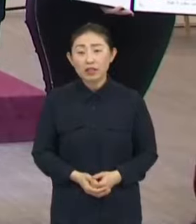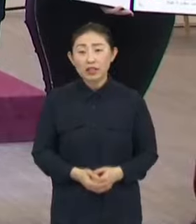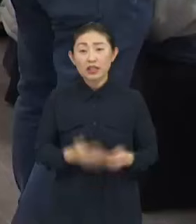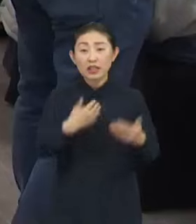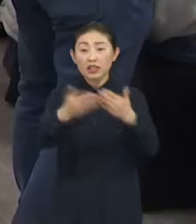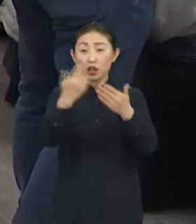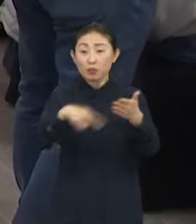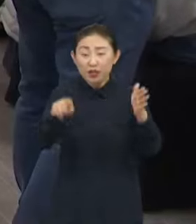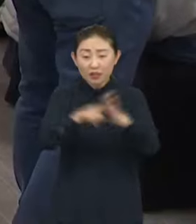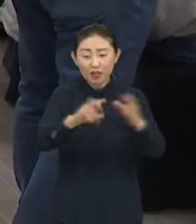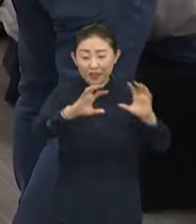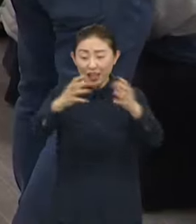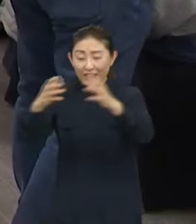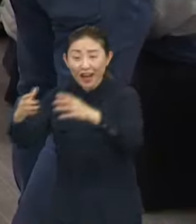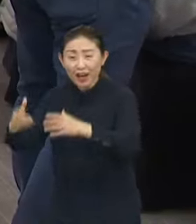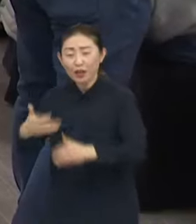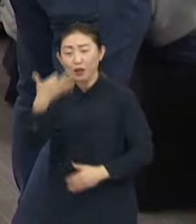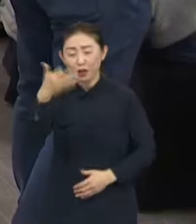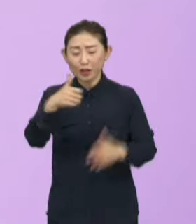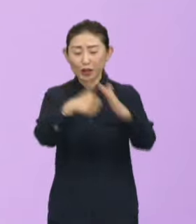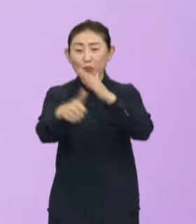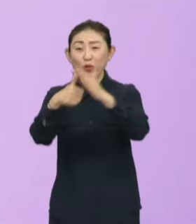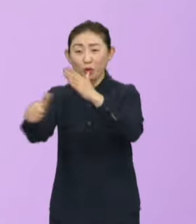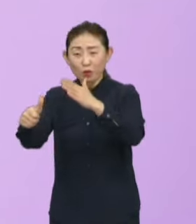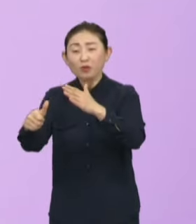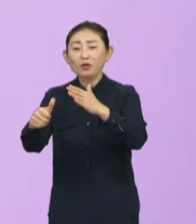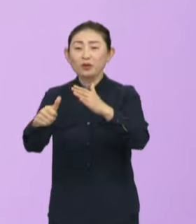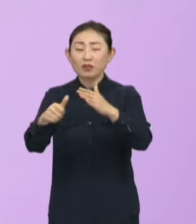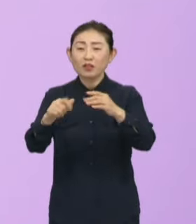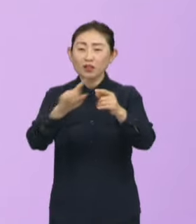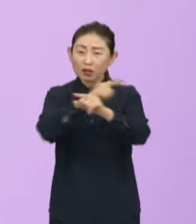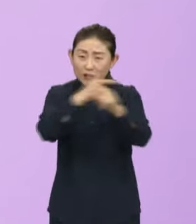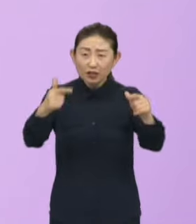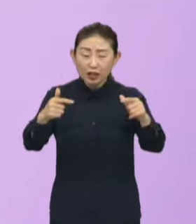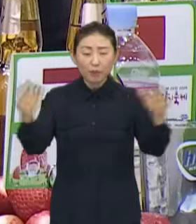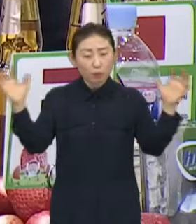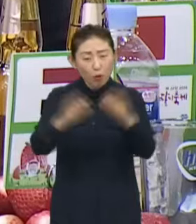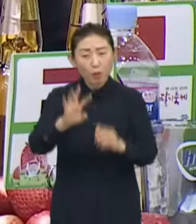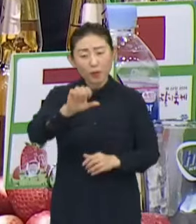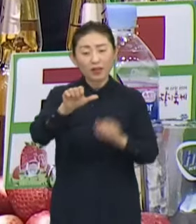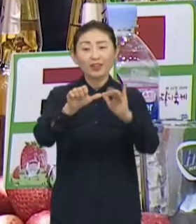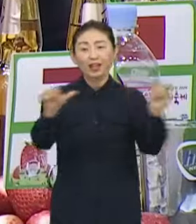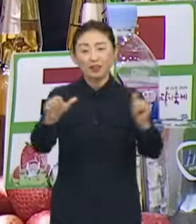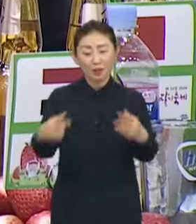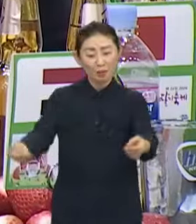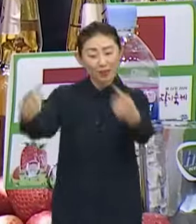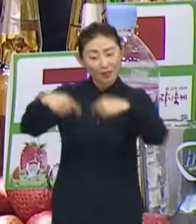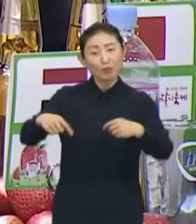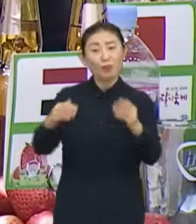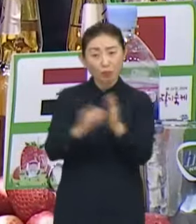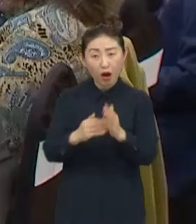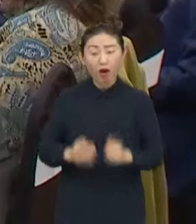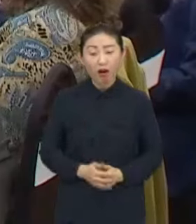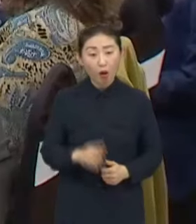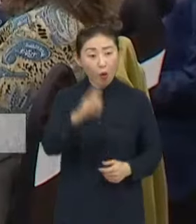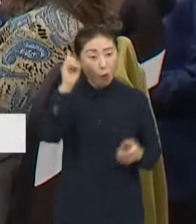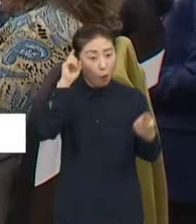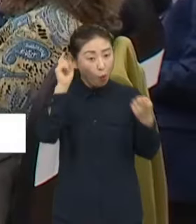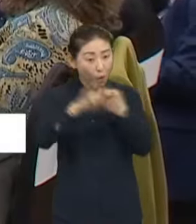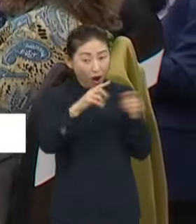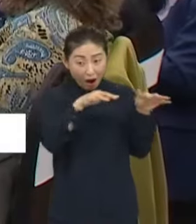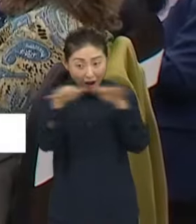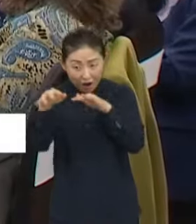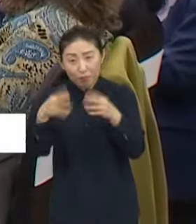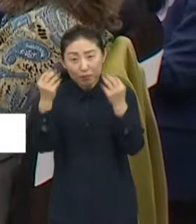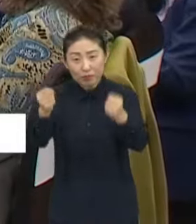위해 19개국 한국 주재 대사관에서 10명의 대사를 포함 45명의 사절단이 찾는 등 해외에서 관심도 높아지고